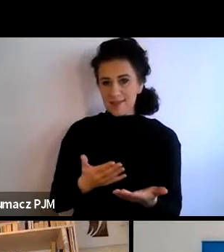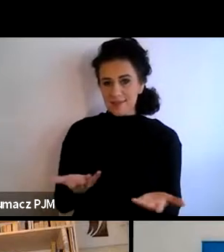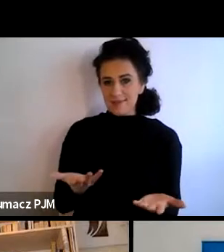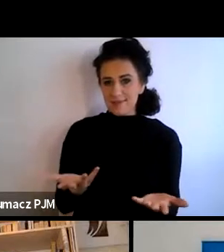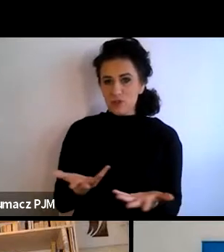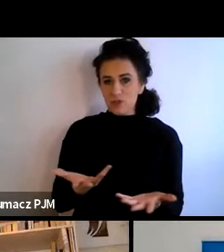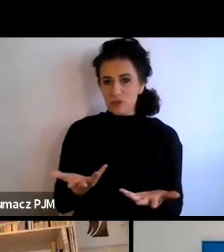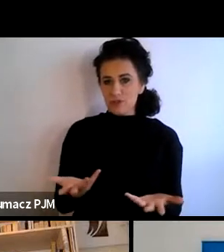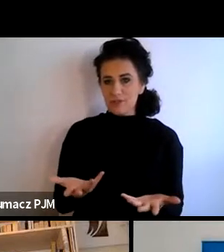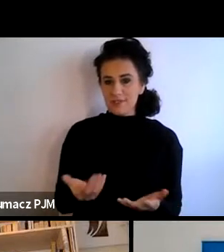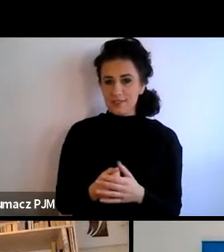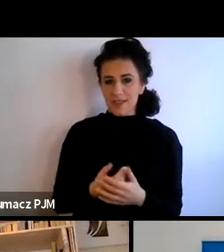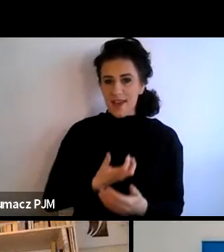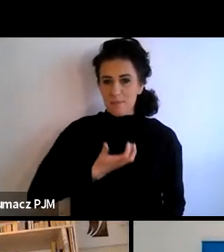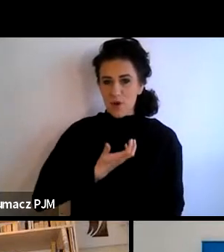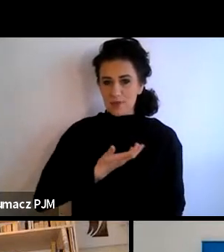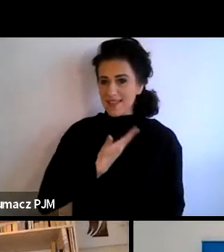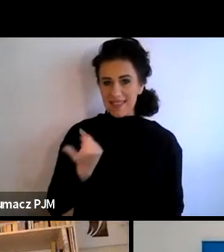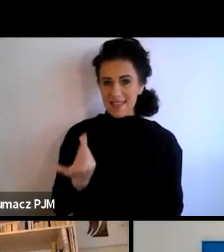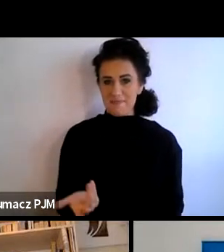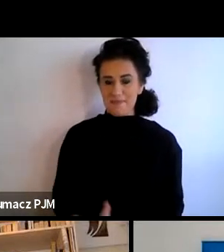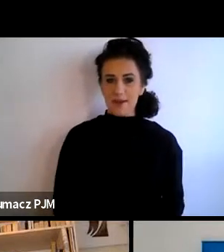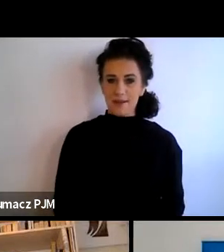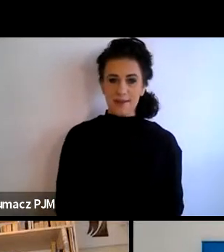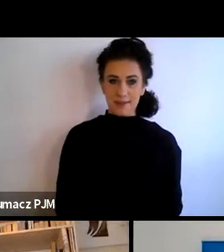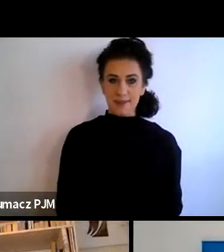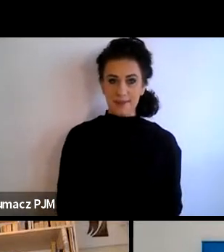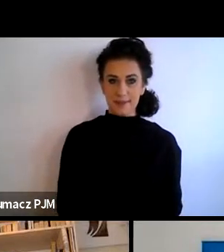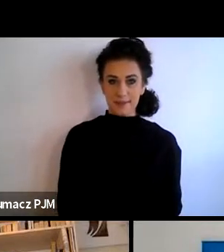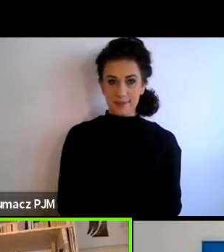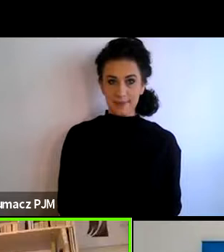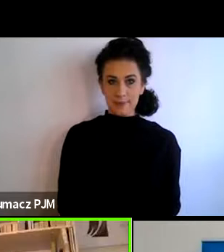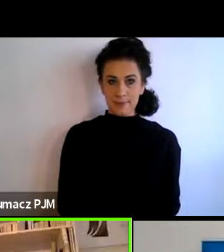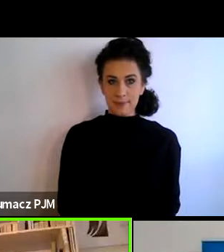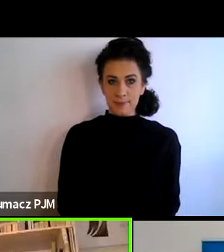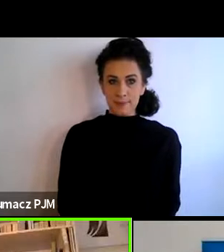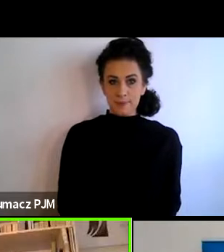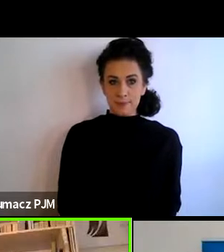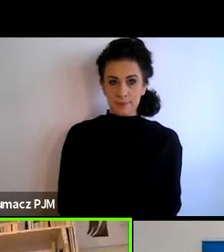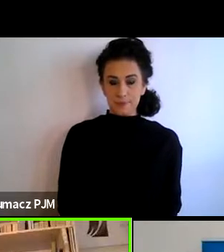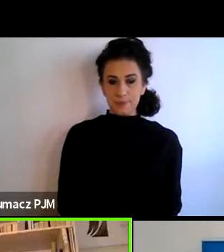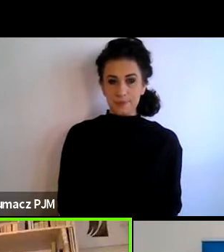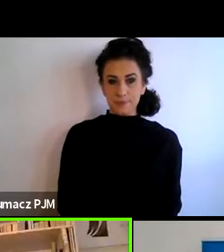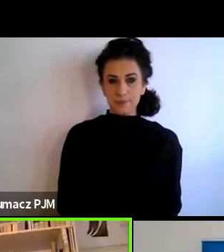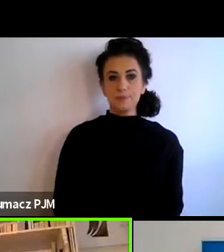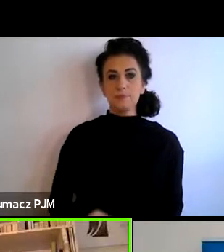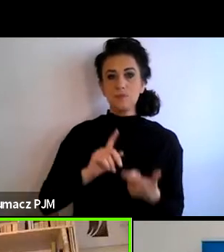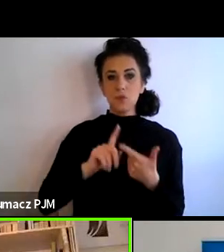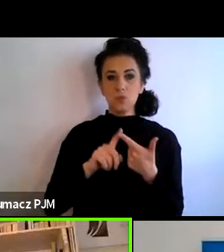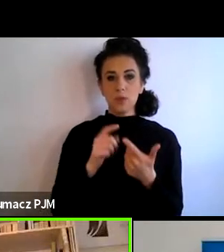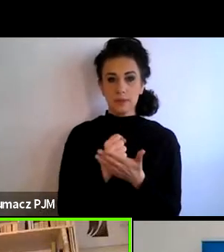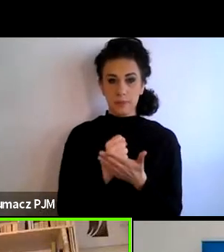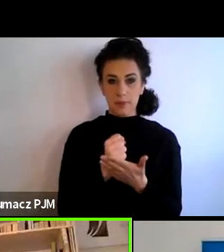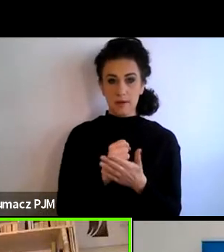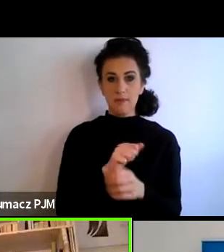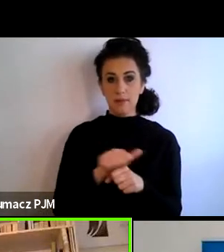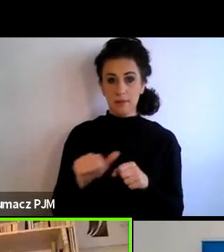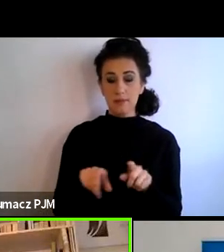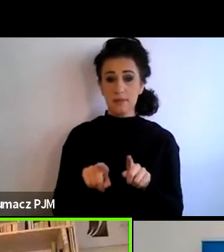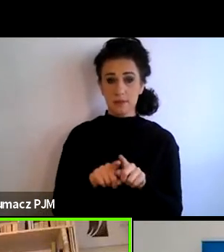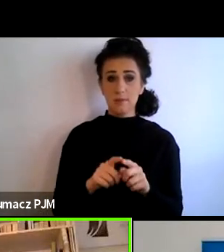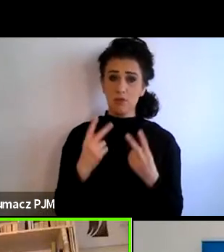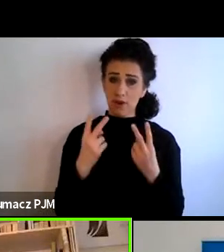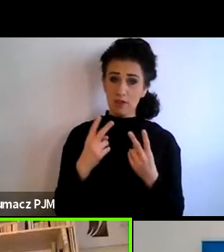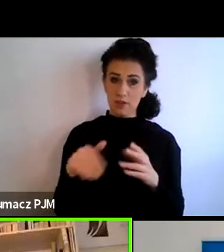razu, tylko buduje jakąś warstwę domysłu. Brak tego feedbacku. A druga sprawa, która jest, to, że mail